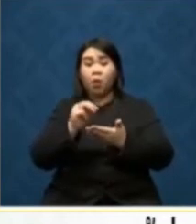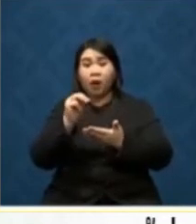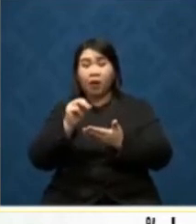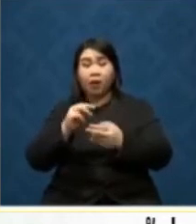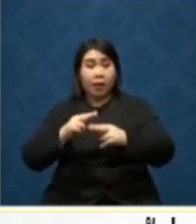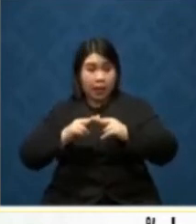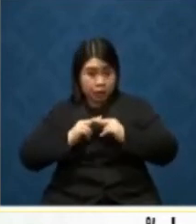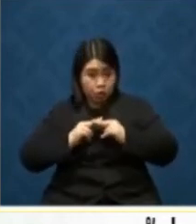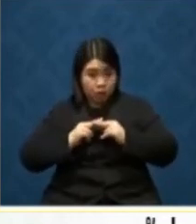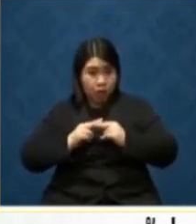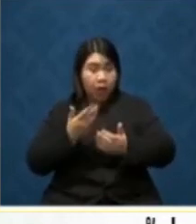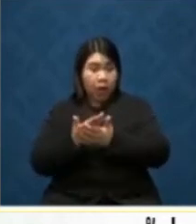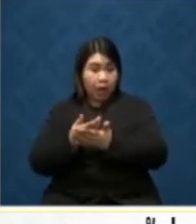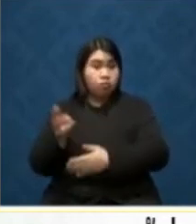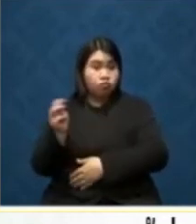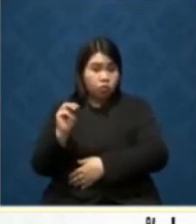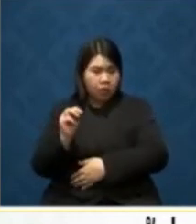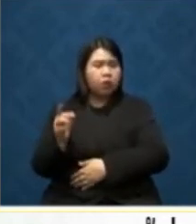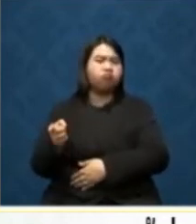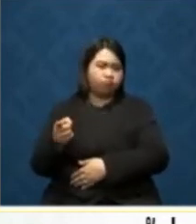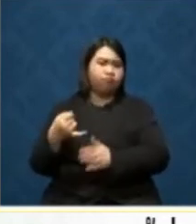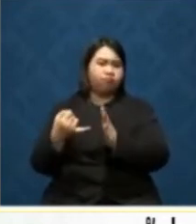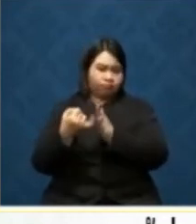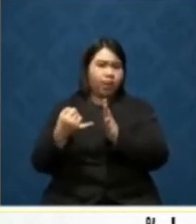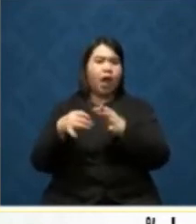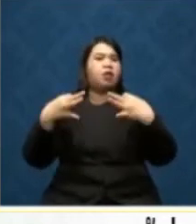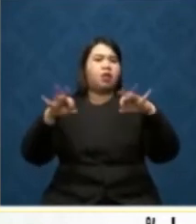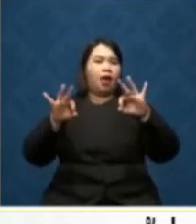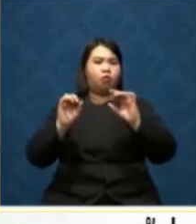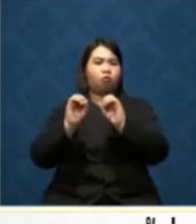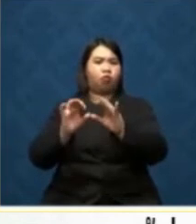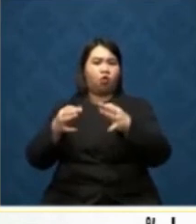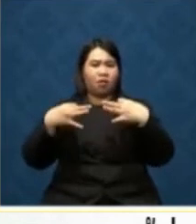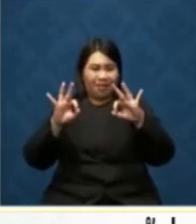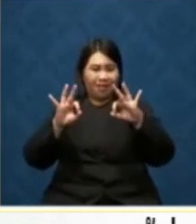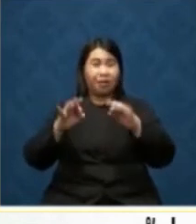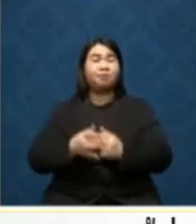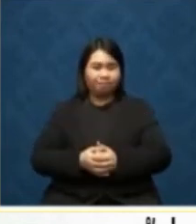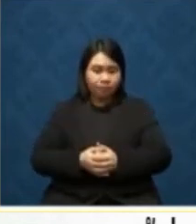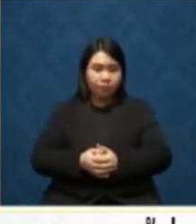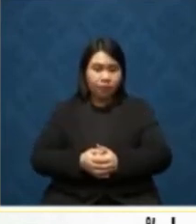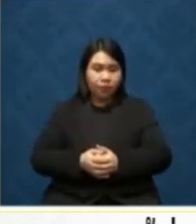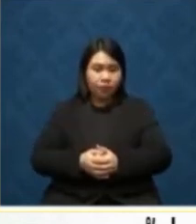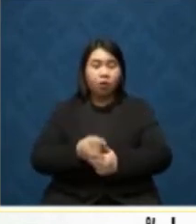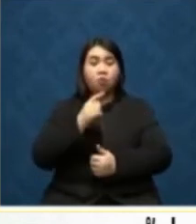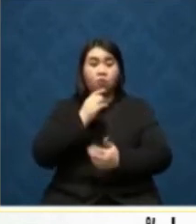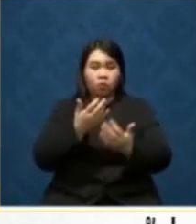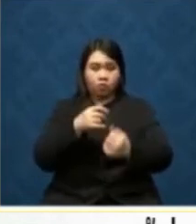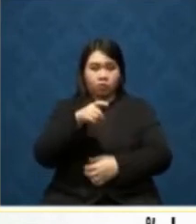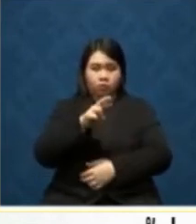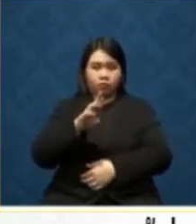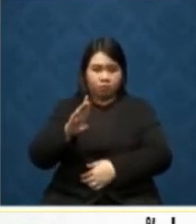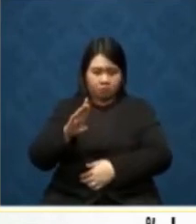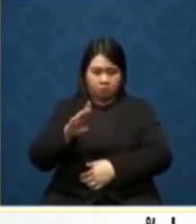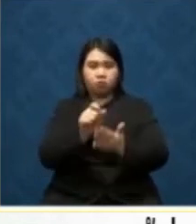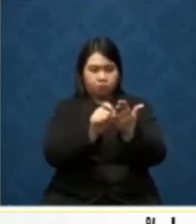าร นี่ละ จิเปประเด็ทผม finesด้วยเพระถ้าเป็นมาหาwhat ซึงเปครเชน แล้ใช้มุธิทธตย์จะมี